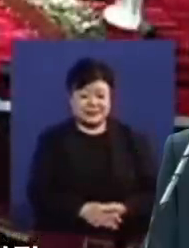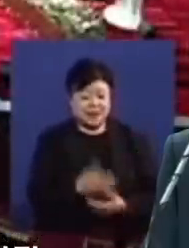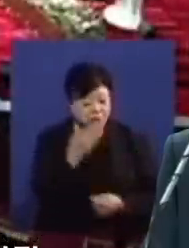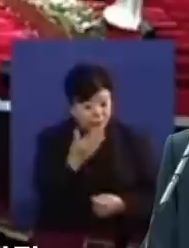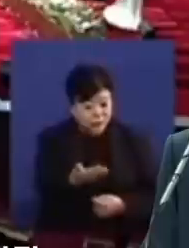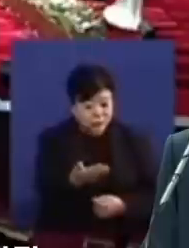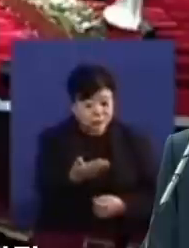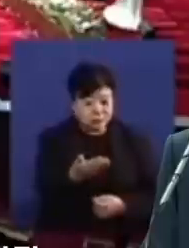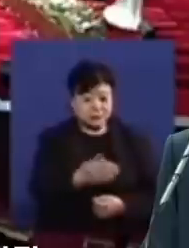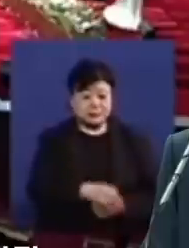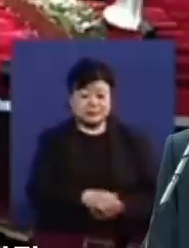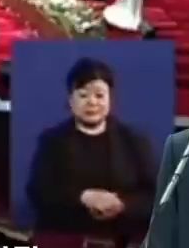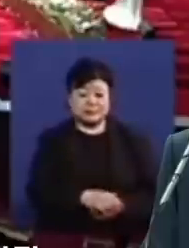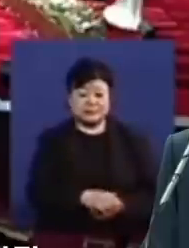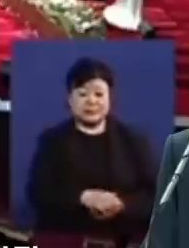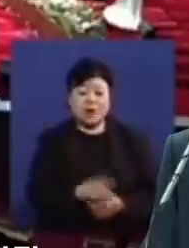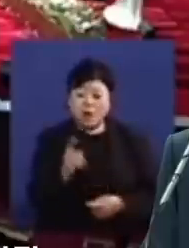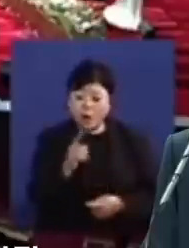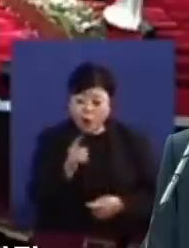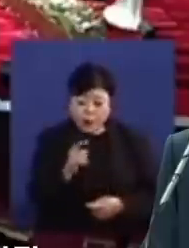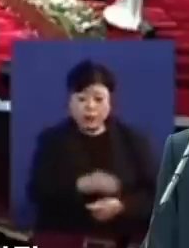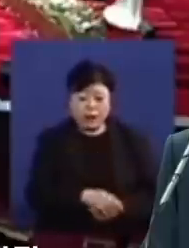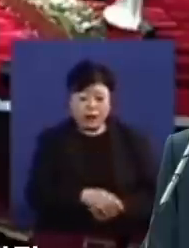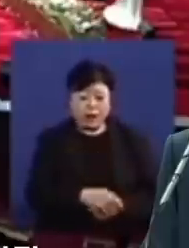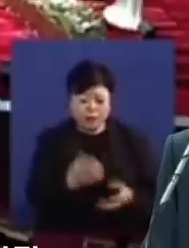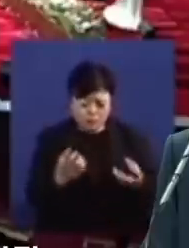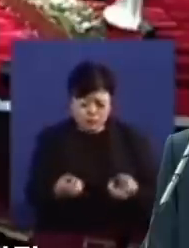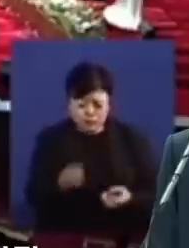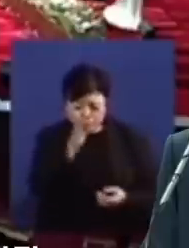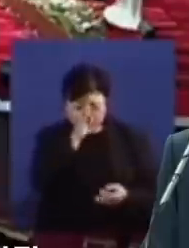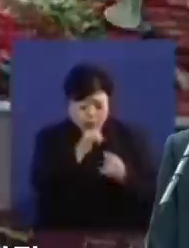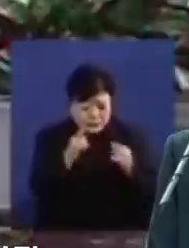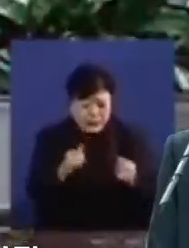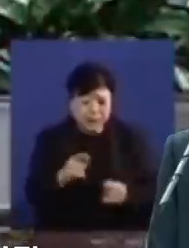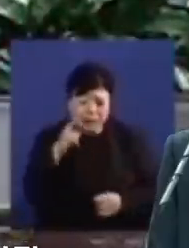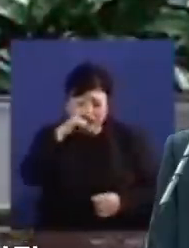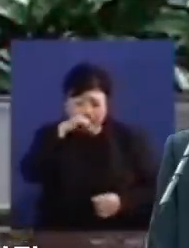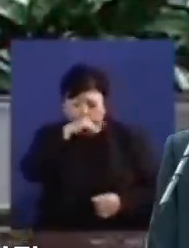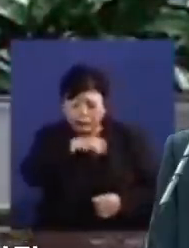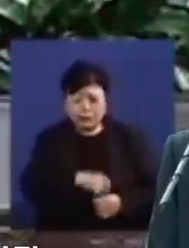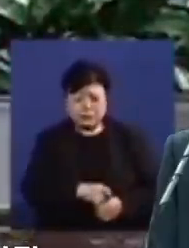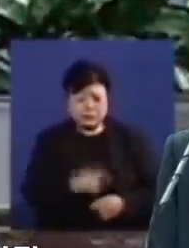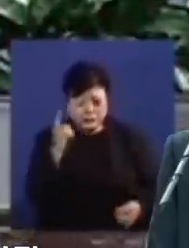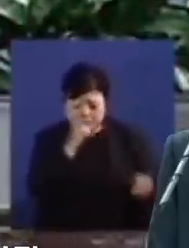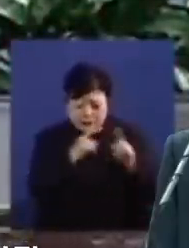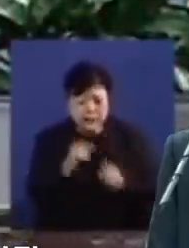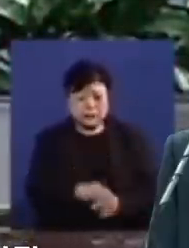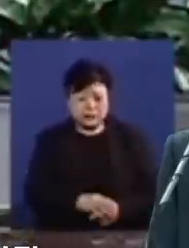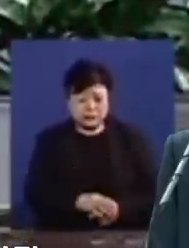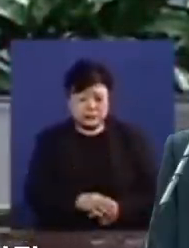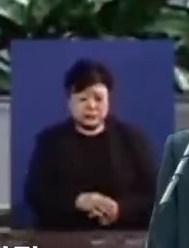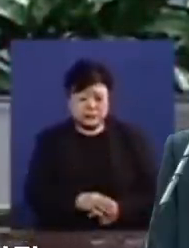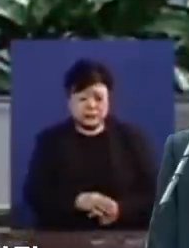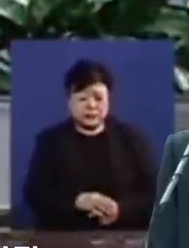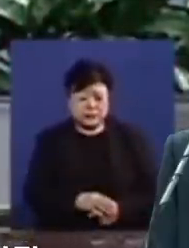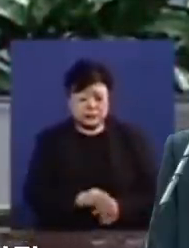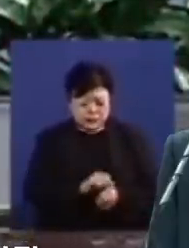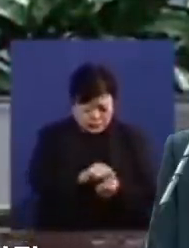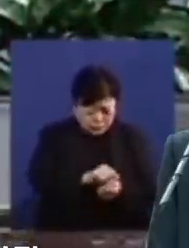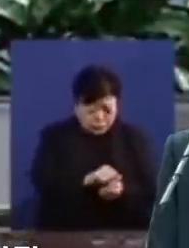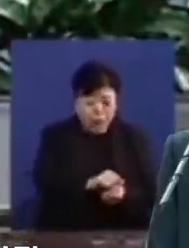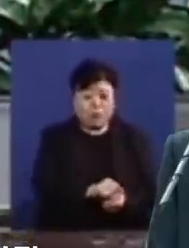당신은 어떻게 이 문둥병 환자의 더러운 상처를